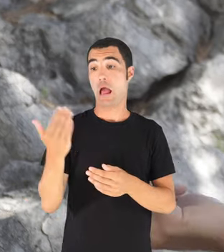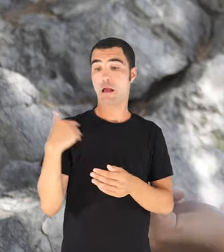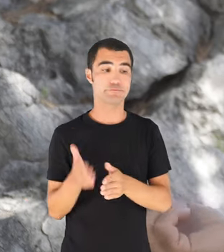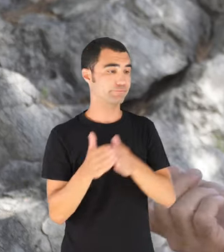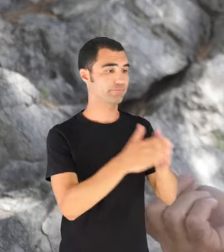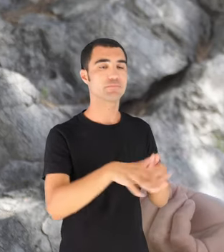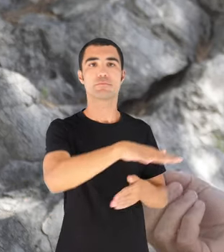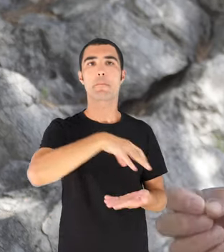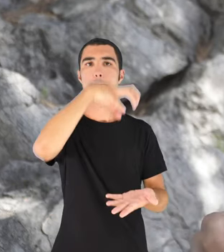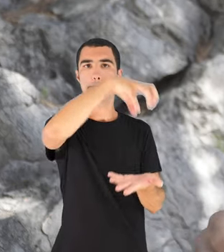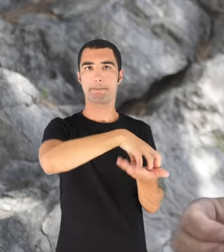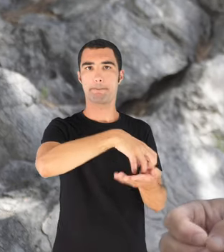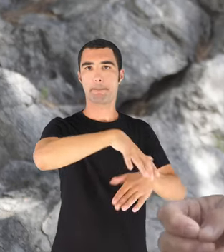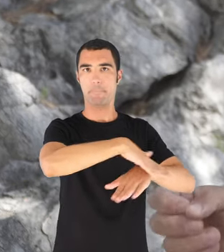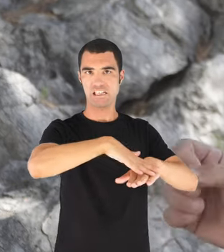de vora a la base,